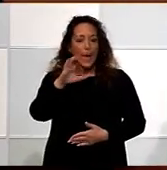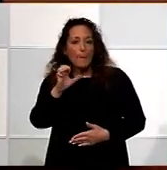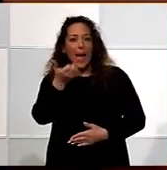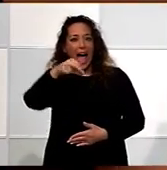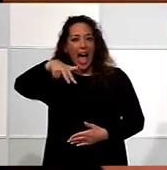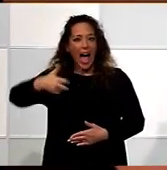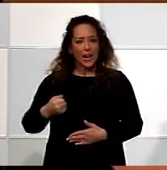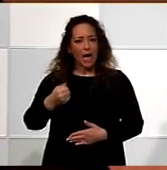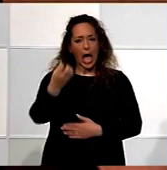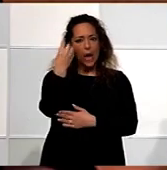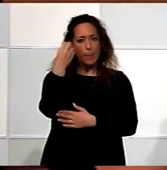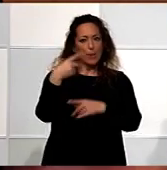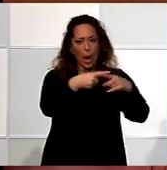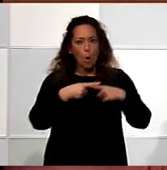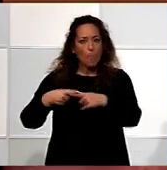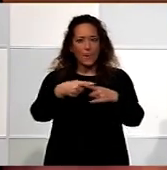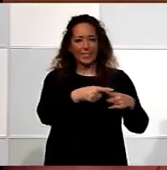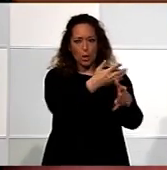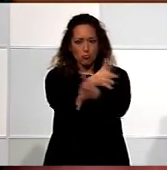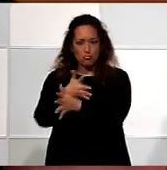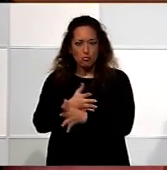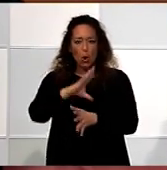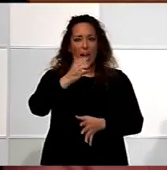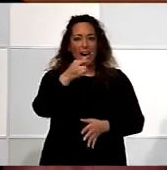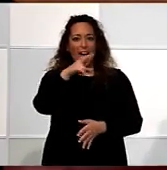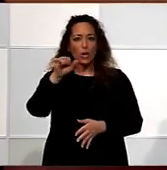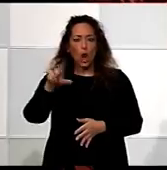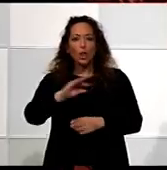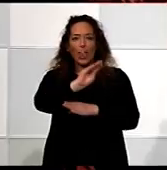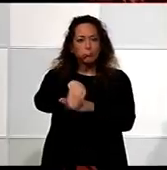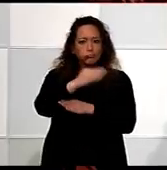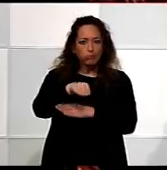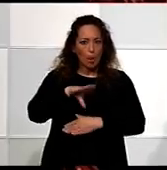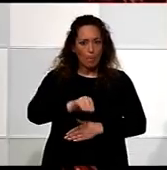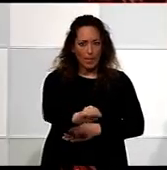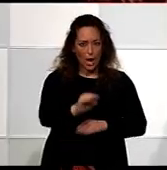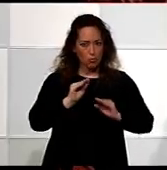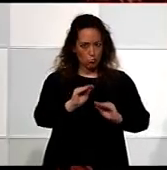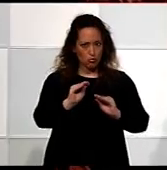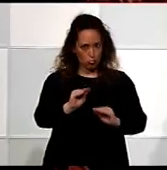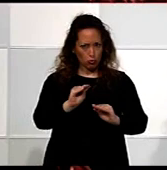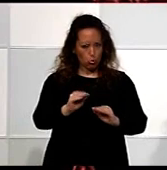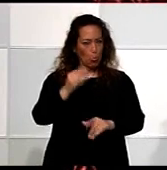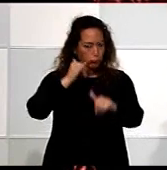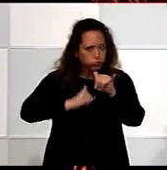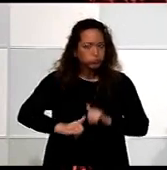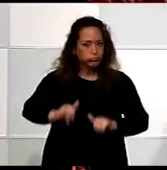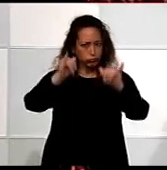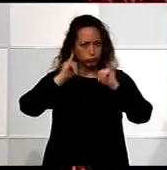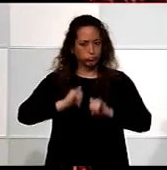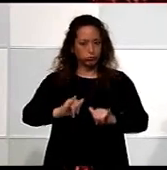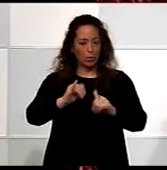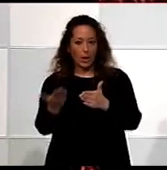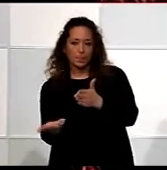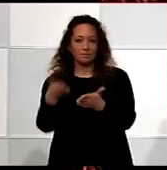compartir les joguines. Sí. Molt bé, la Carlota té cura del seu gos i el treu a passejar. Segueixo, passo sí, pàgina. Sí, passem pàgina. Oh,